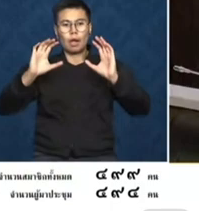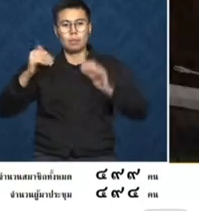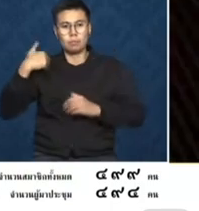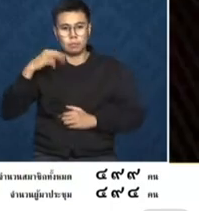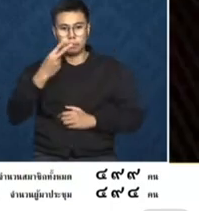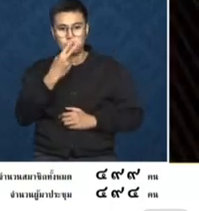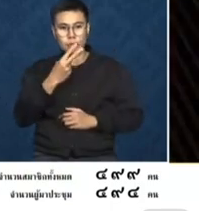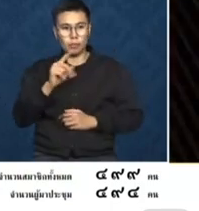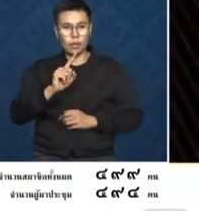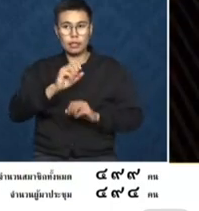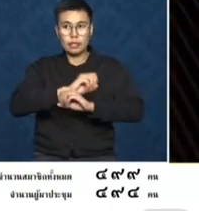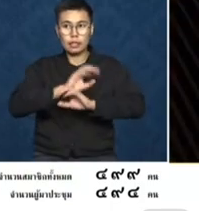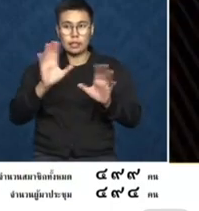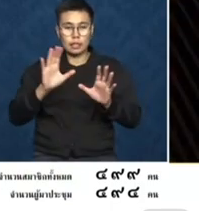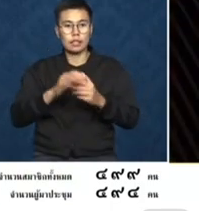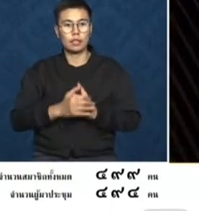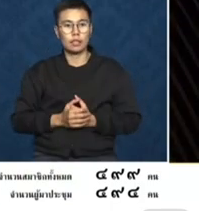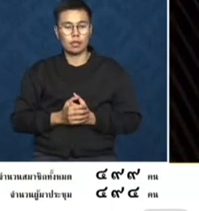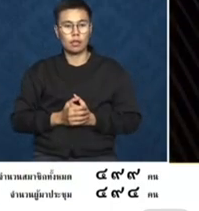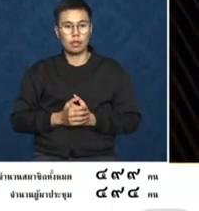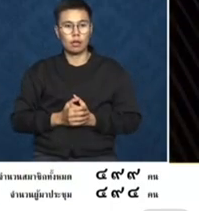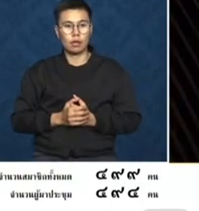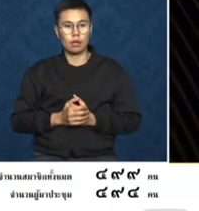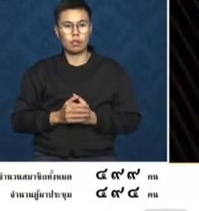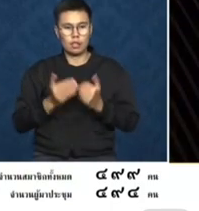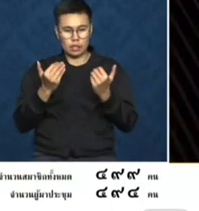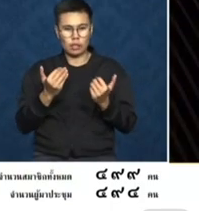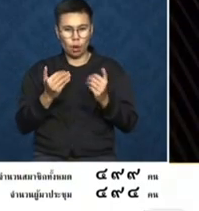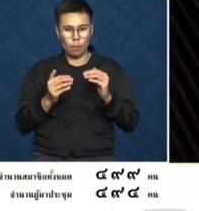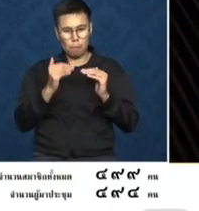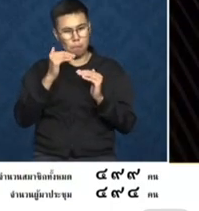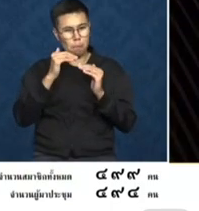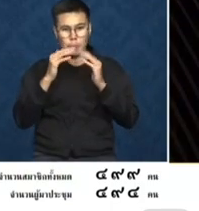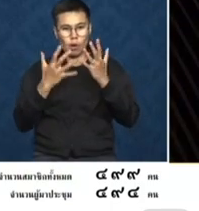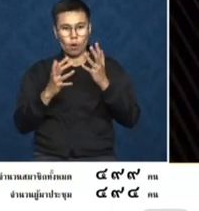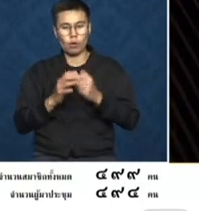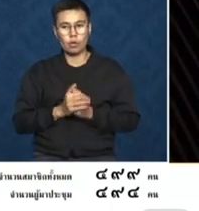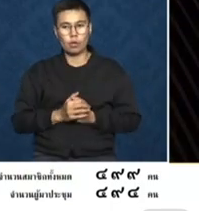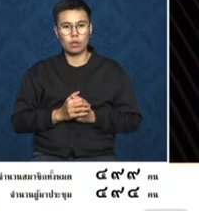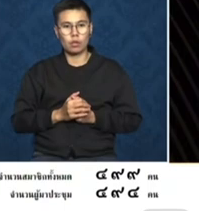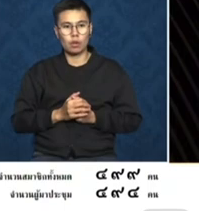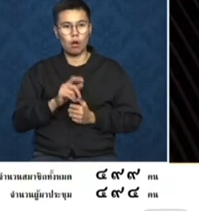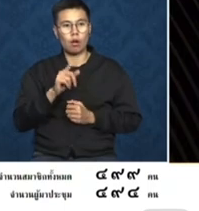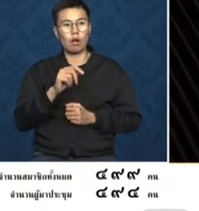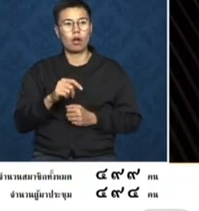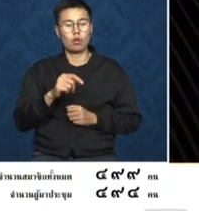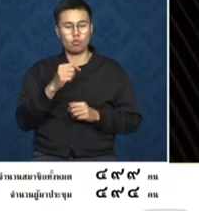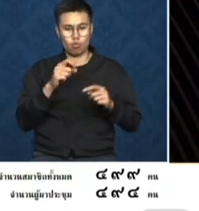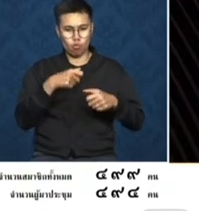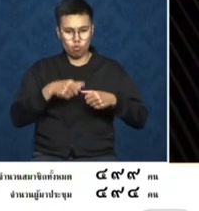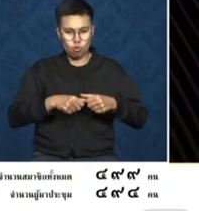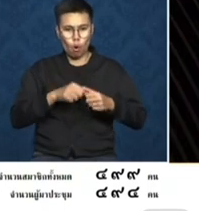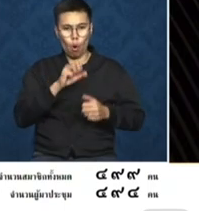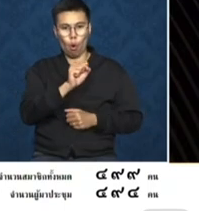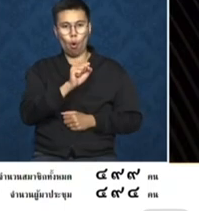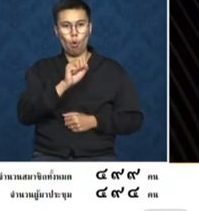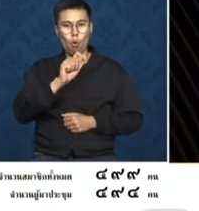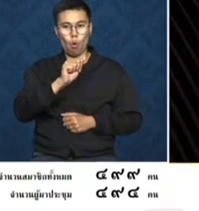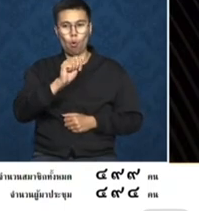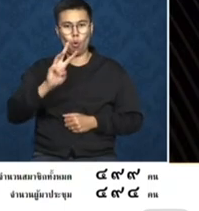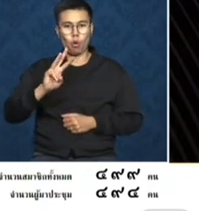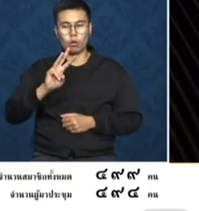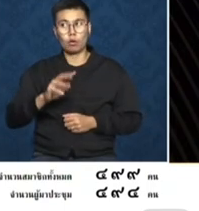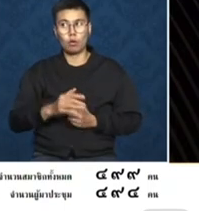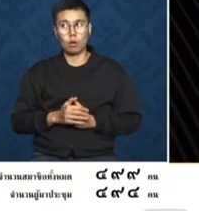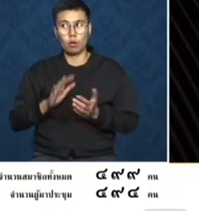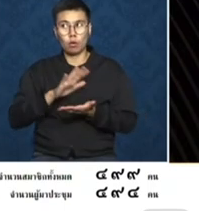ชัดเจนมากนับวันความเหลือมล้ำระห่างโงเรีนสาธิที่สังกัดนะครับกับโรงเรีนในสักด